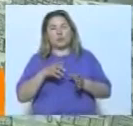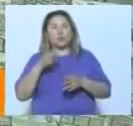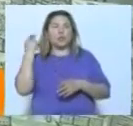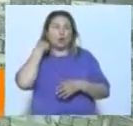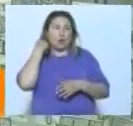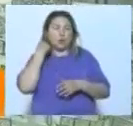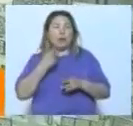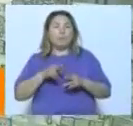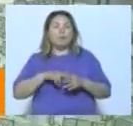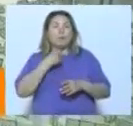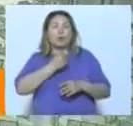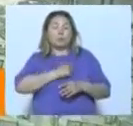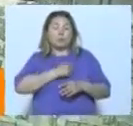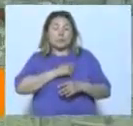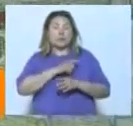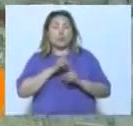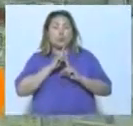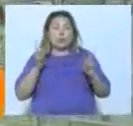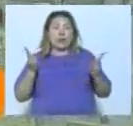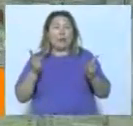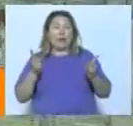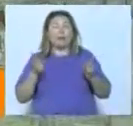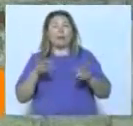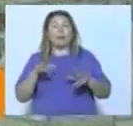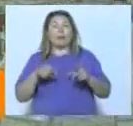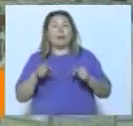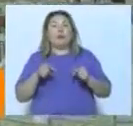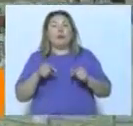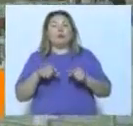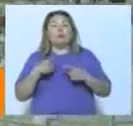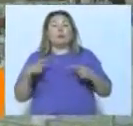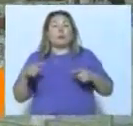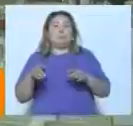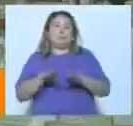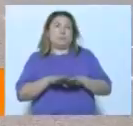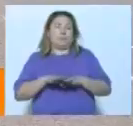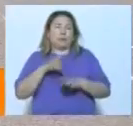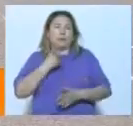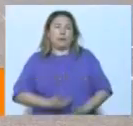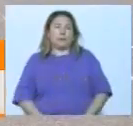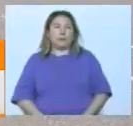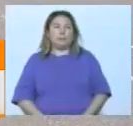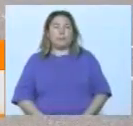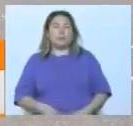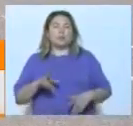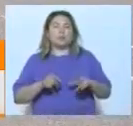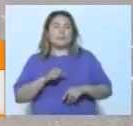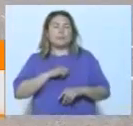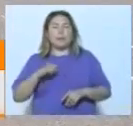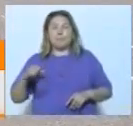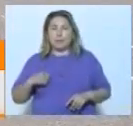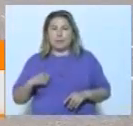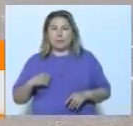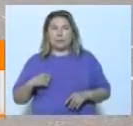Щегольков. Военно-морские силы – уникальное войсковое формирование по сравнению с другими, считает юноша. Скорее, самое